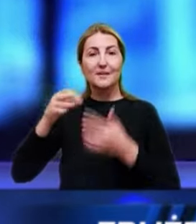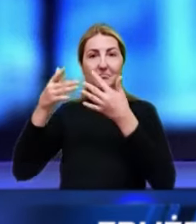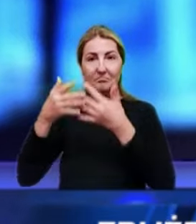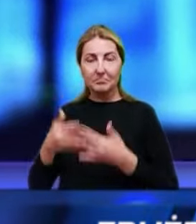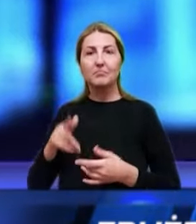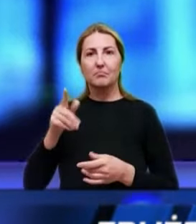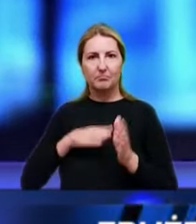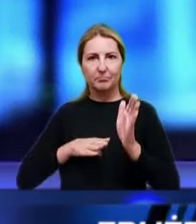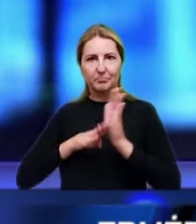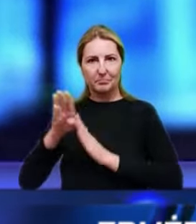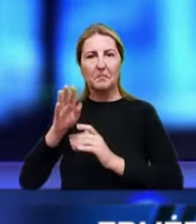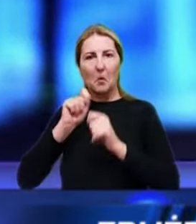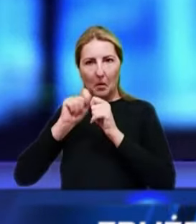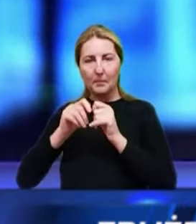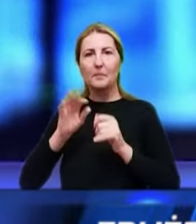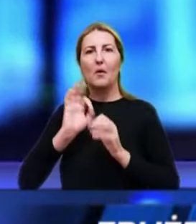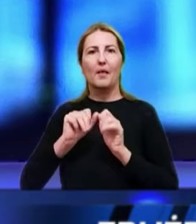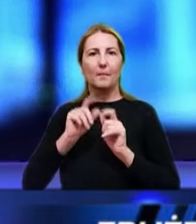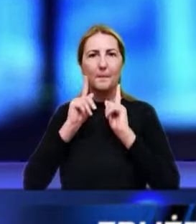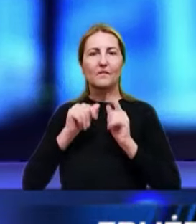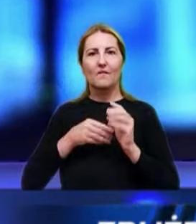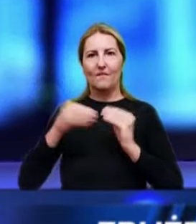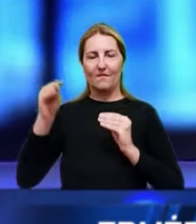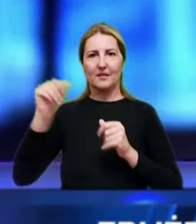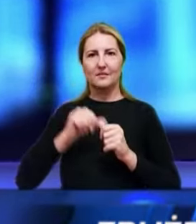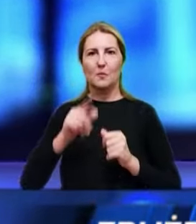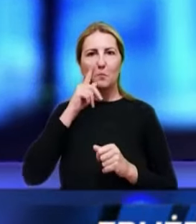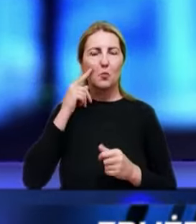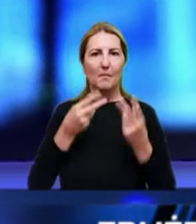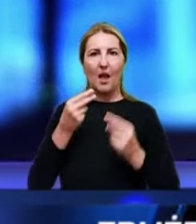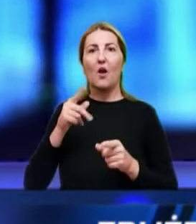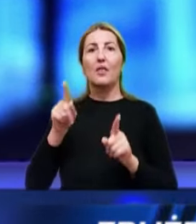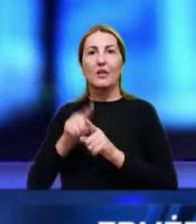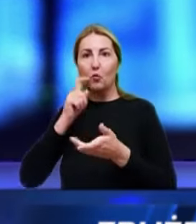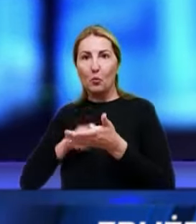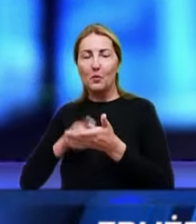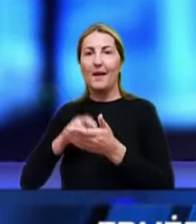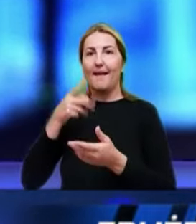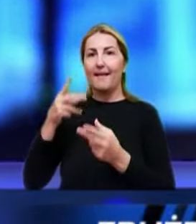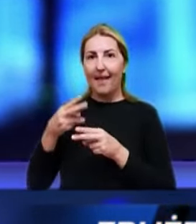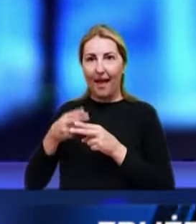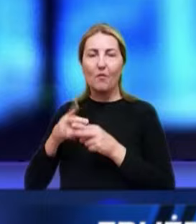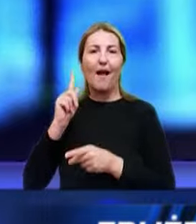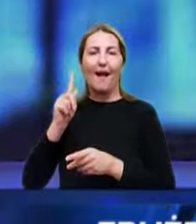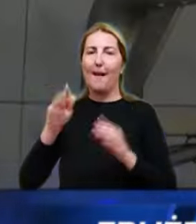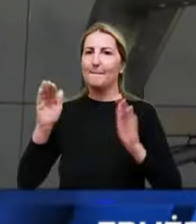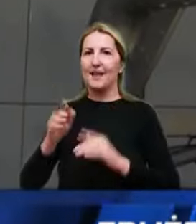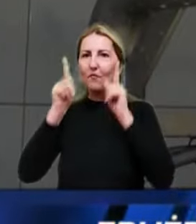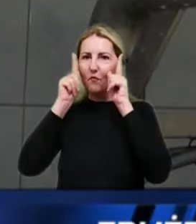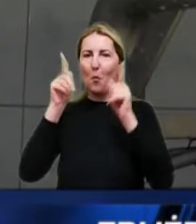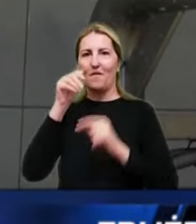surowców. Nasza duma to także drób i jaja, mniej jest za to wołowiny i wieprzowiny.